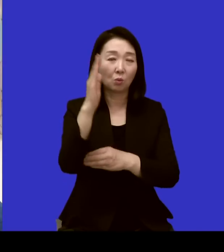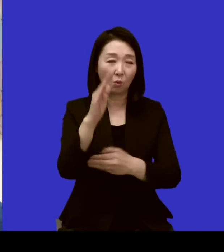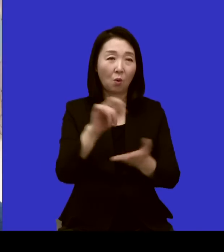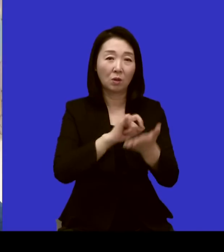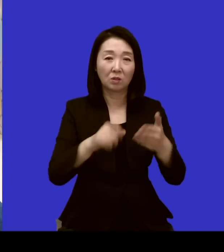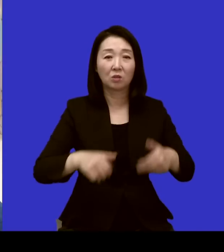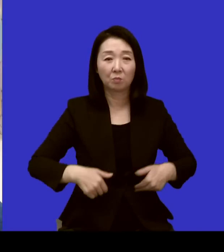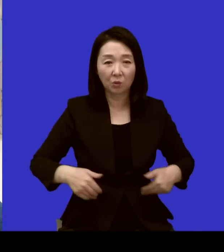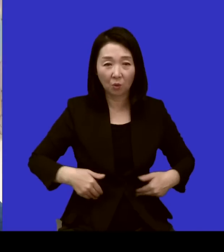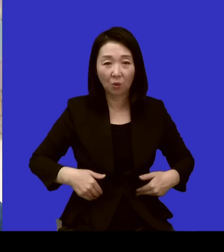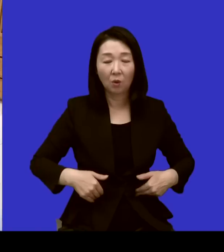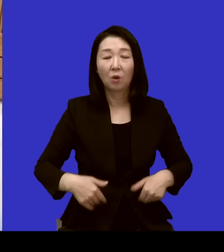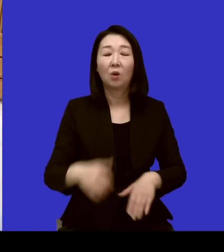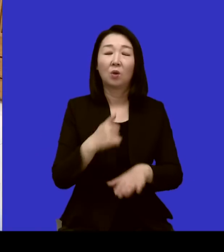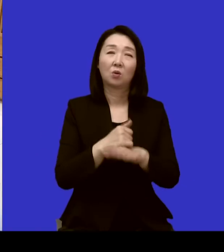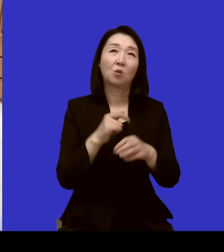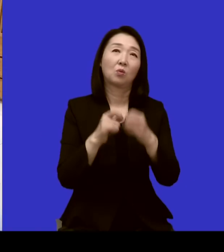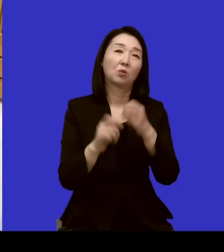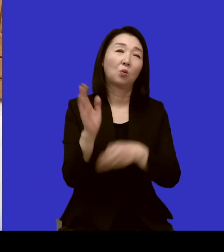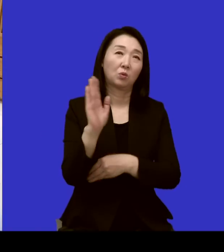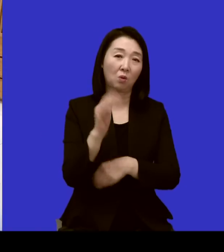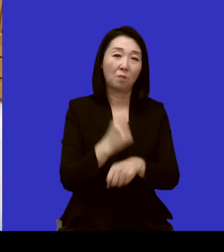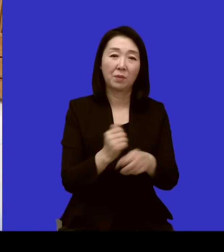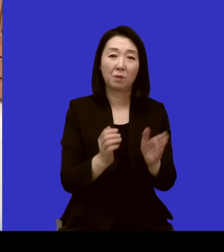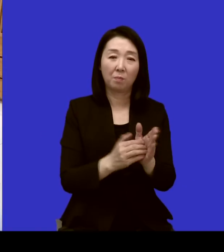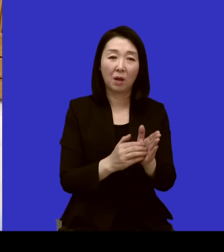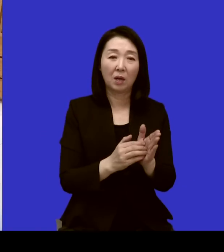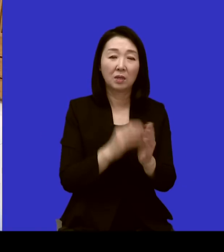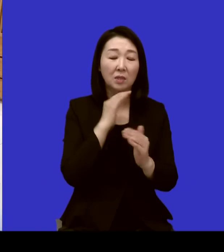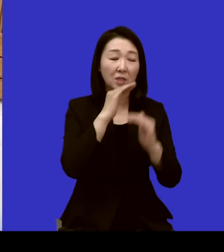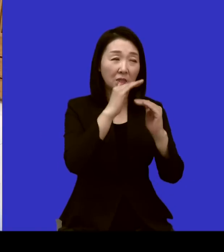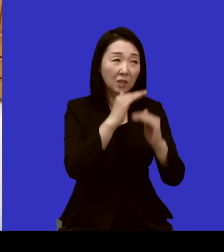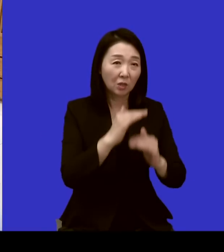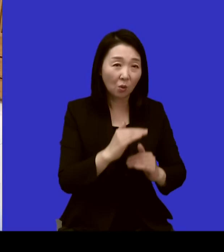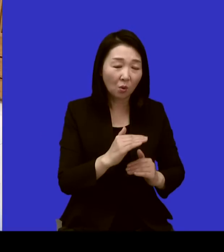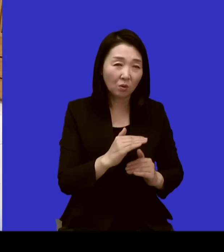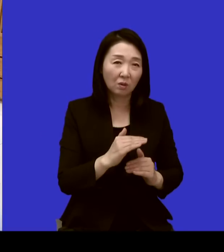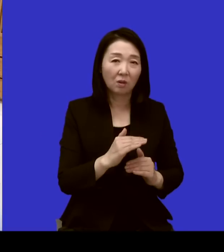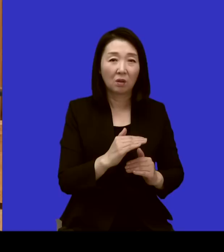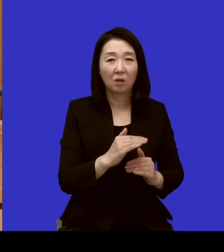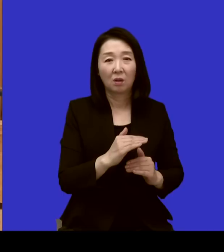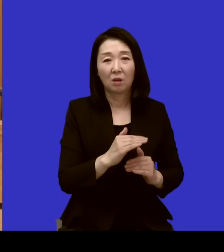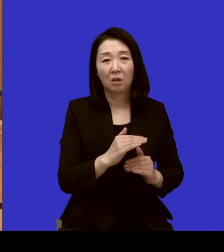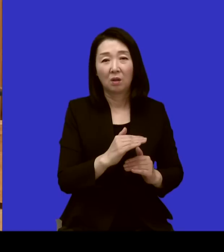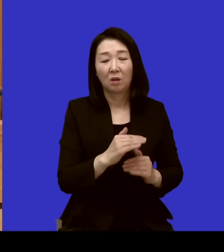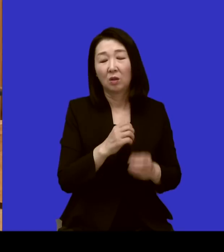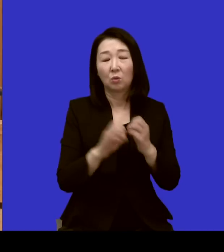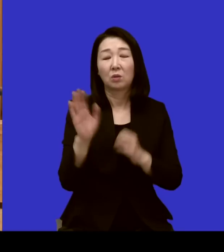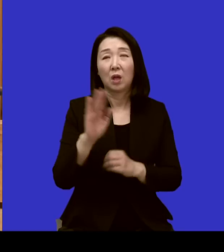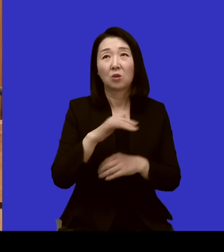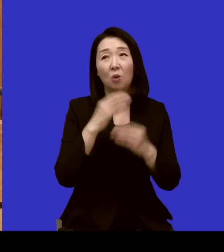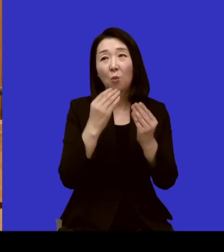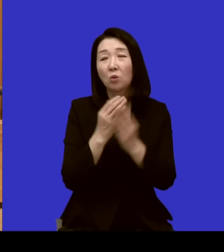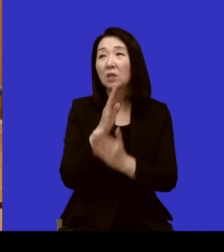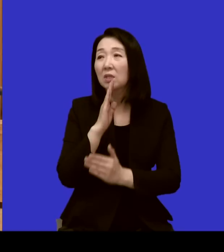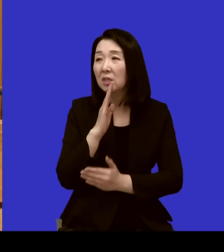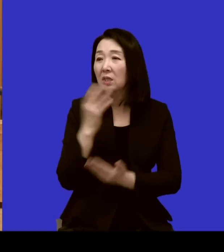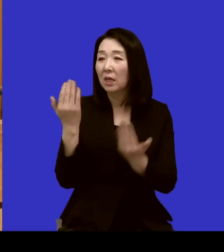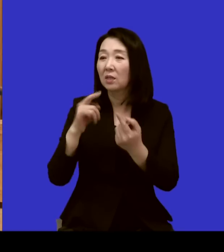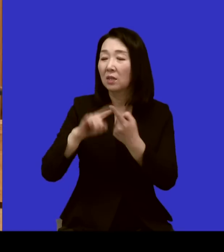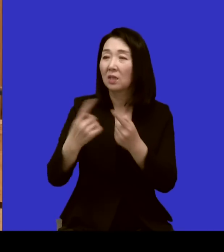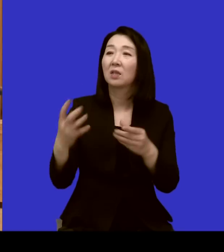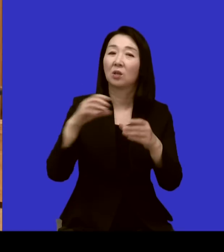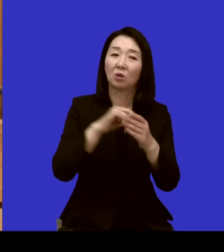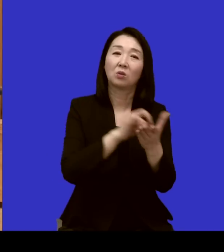해서 소설로 쓰게 된 것 같아요. 그러니까 실제 내용은 픽션이 아닌 거군요. 네. 다 논픽션으로. 네, 네. 실제 근데 우리 이제- 사회에서 이런 네. 벌어지고 있는